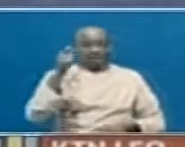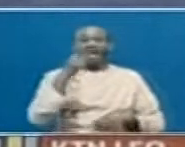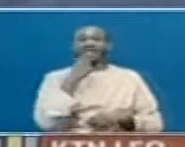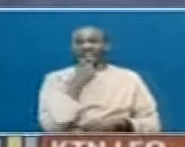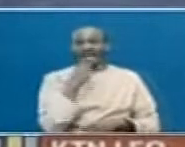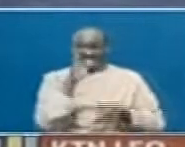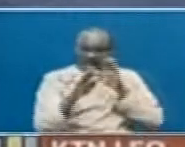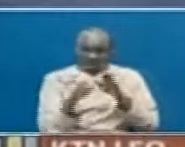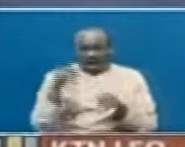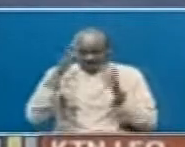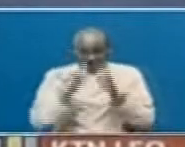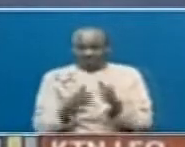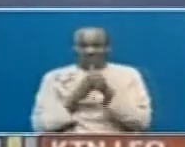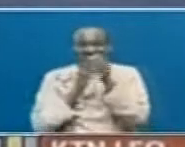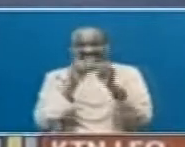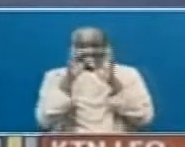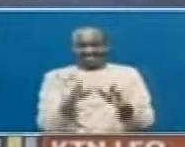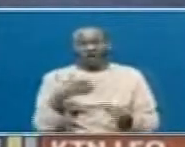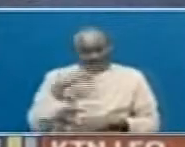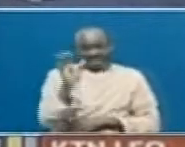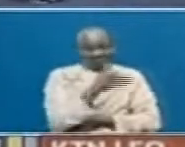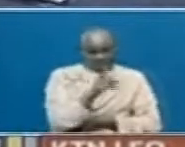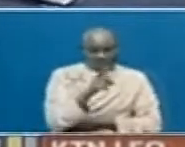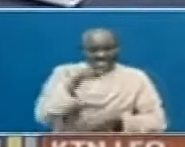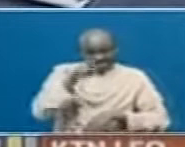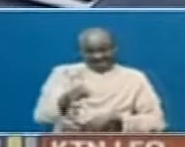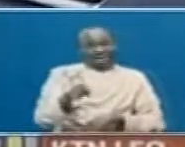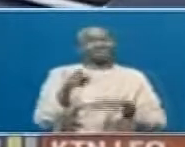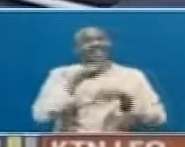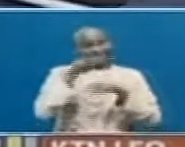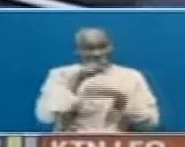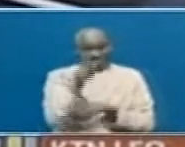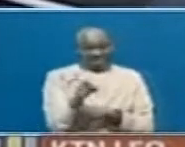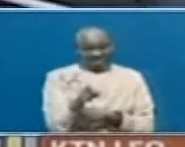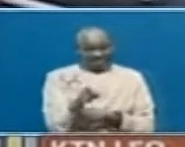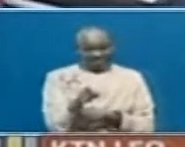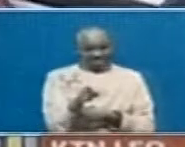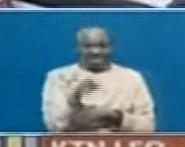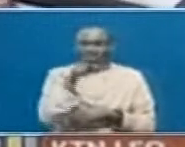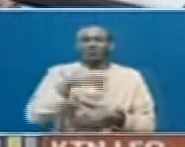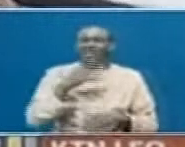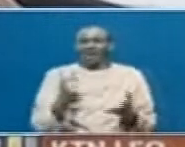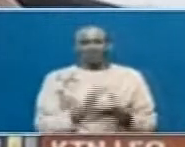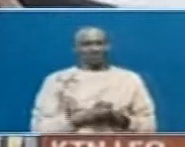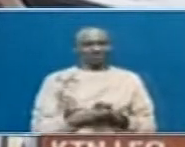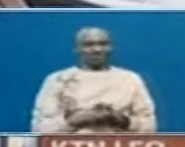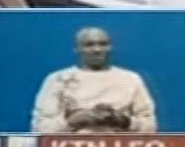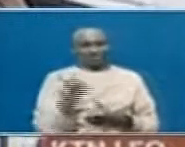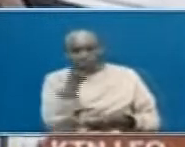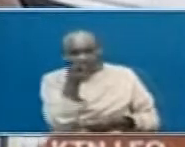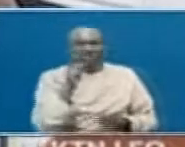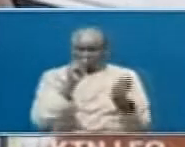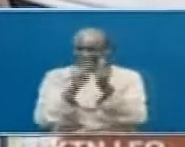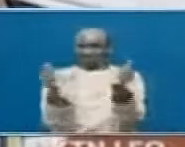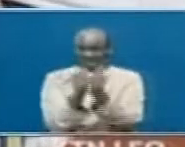alikuwa mwelekezi wa nyimbo ya fimbo ya Nyayo katika sherehe za kitaifa. Mwasikiaji, mmoja kukutana kama